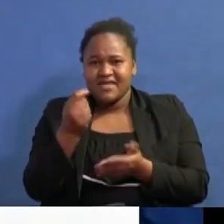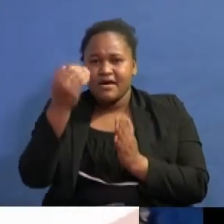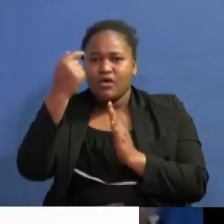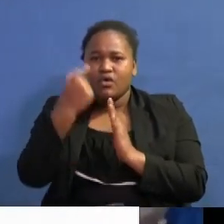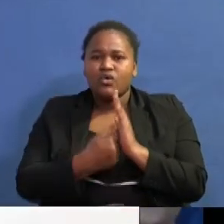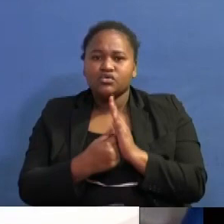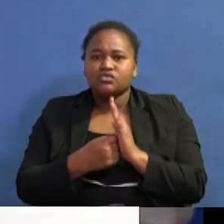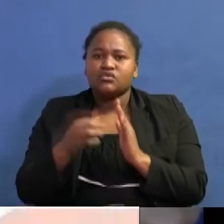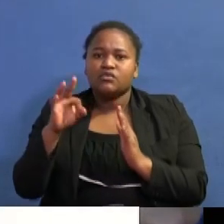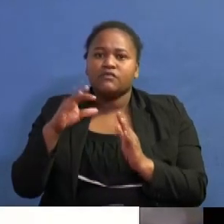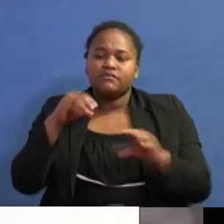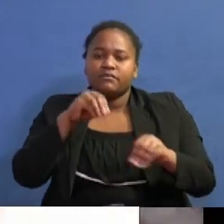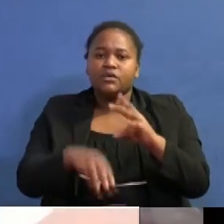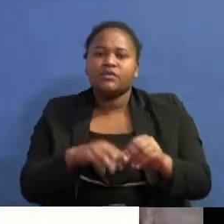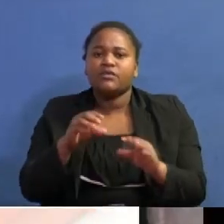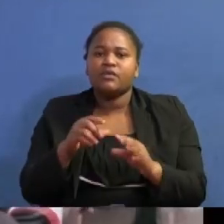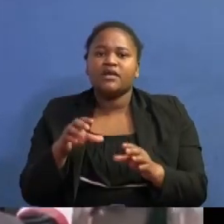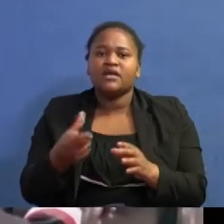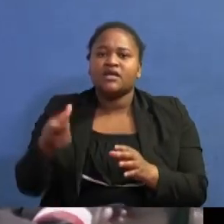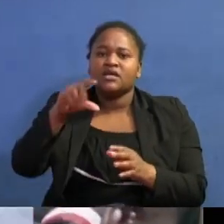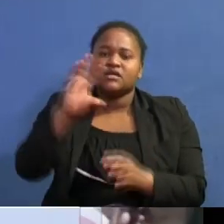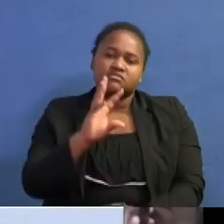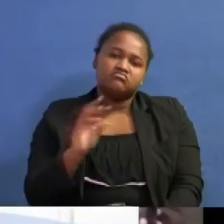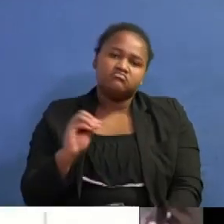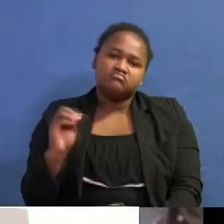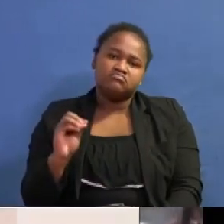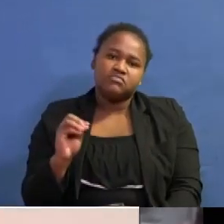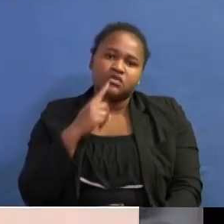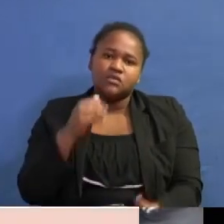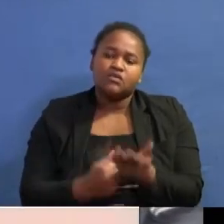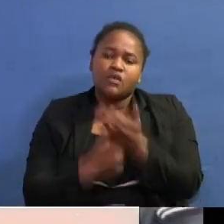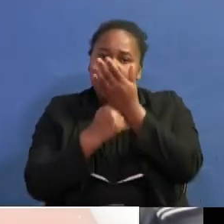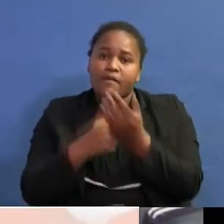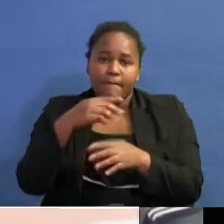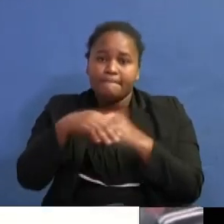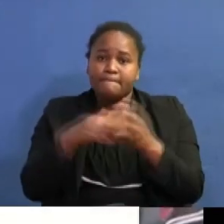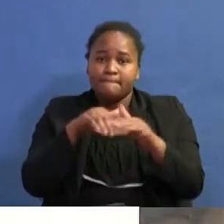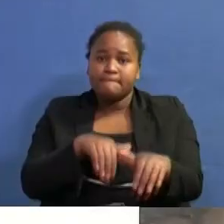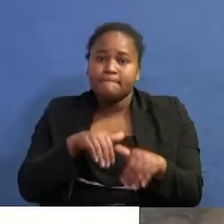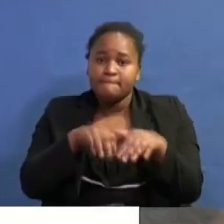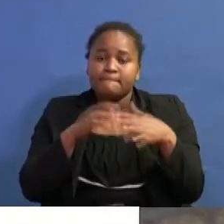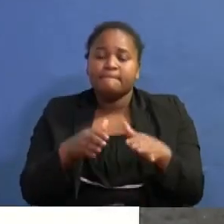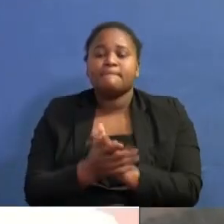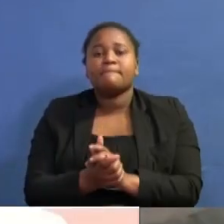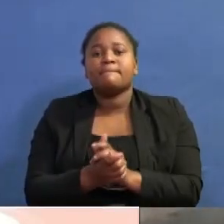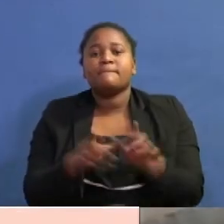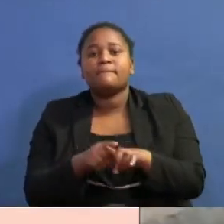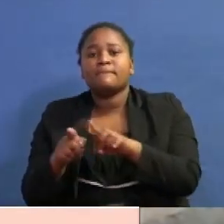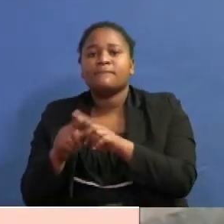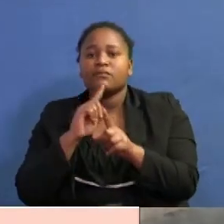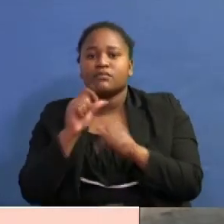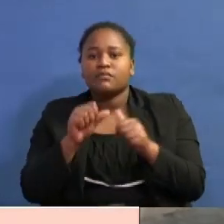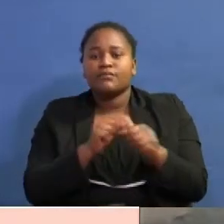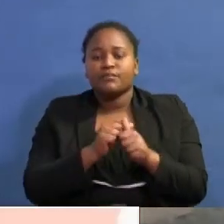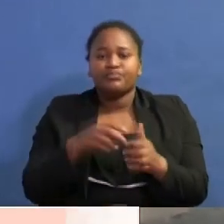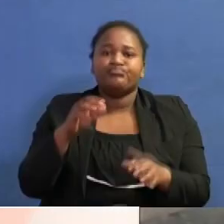haiwezi kupanda tena. Bei ya mbolea itabaki 2,500, ndio tusaidie wakulima wote. Pia aligusia kwamba